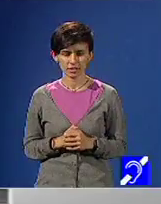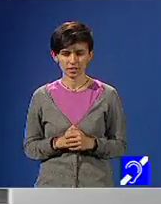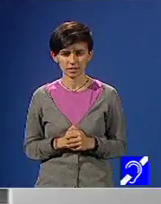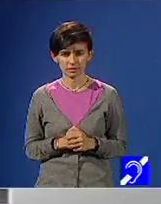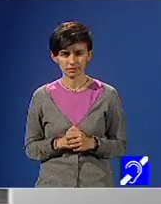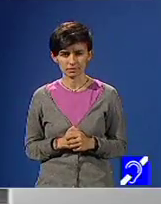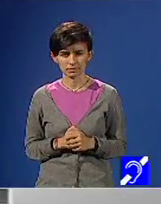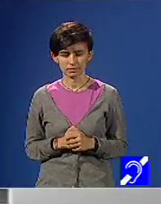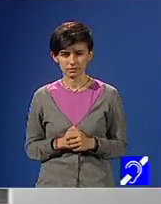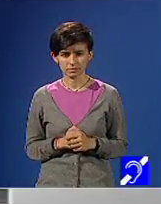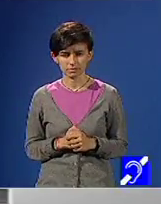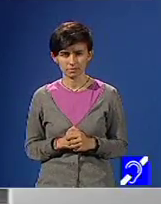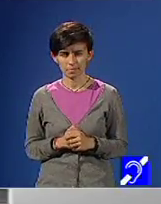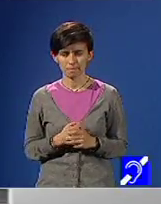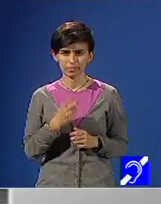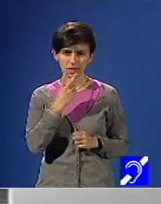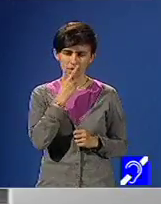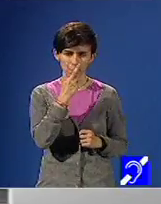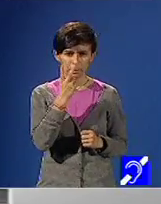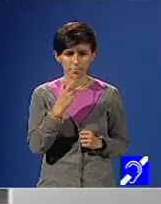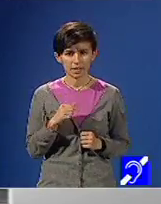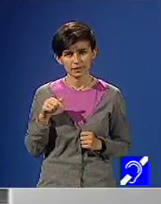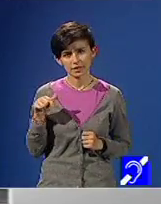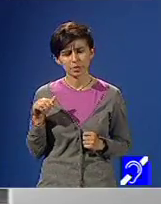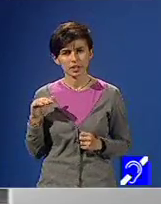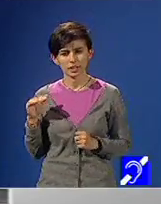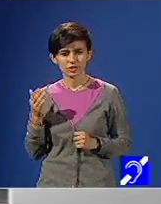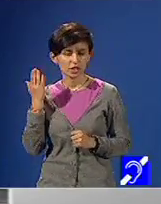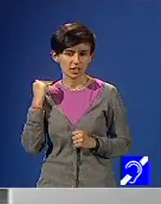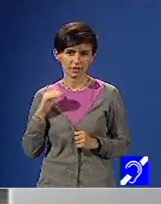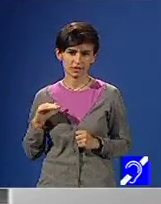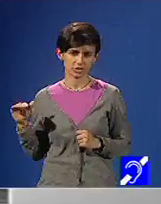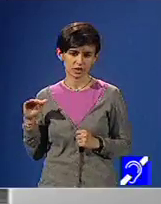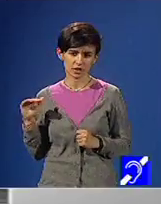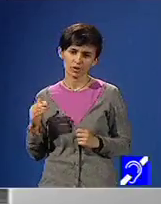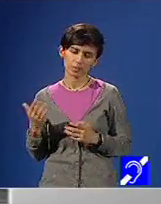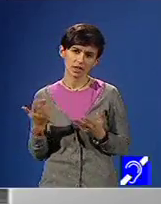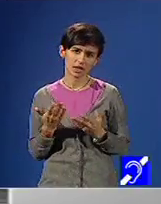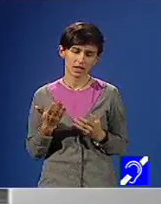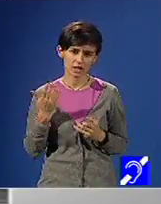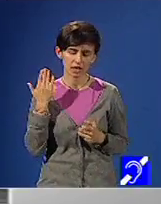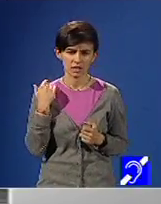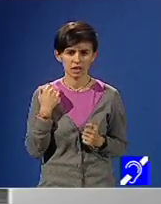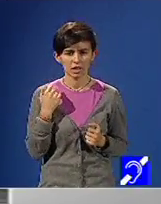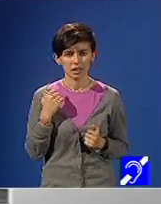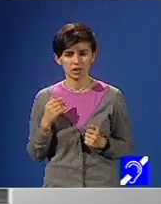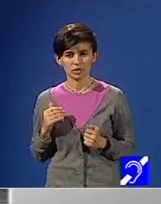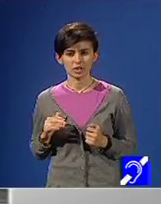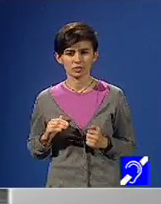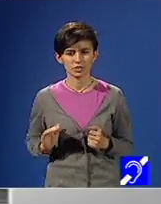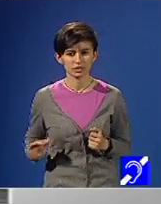știi, să-i vezi pe acei foști copii care erau așa o mână de